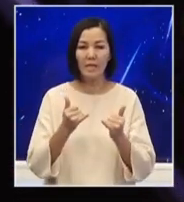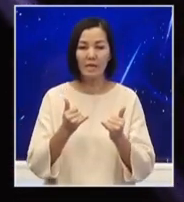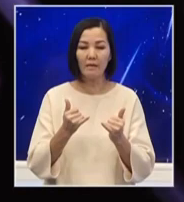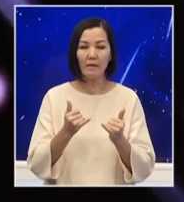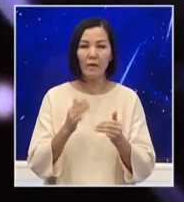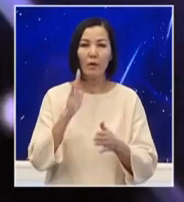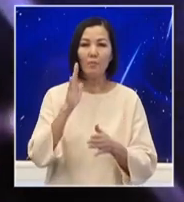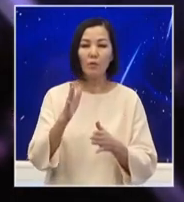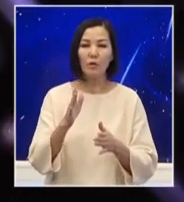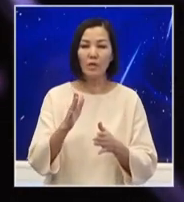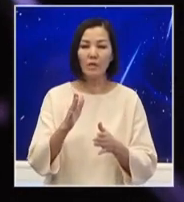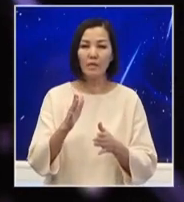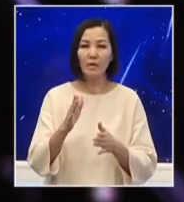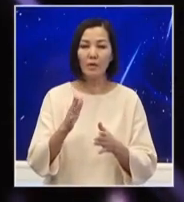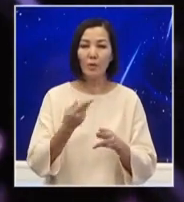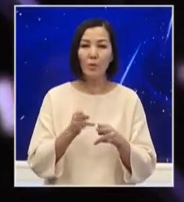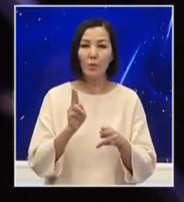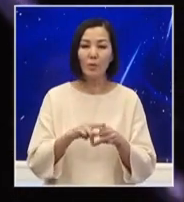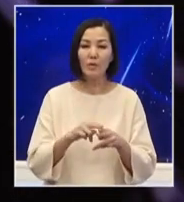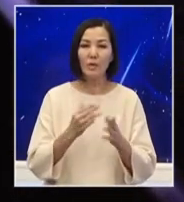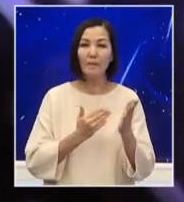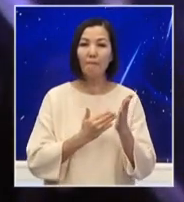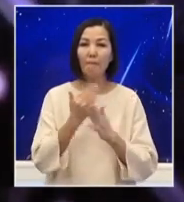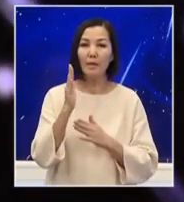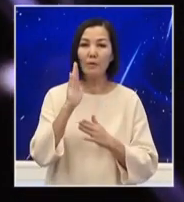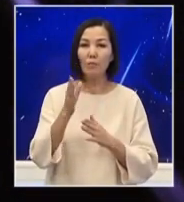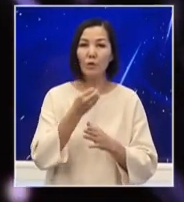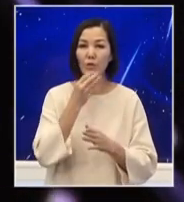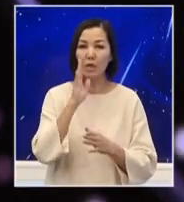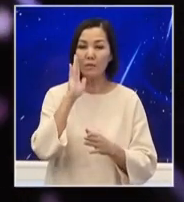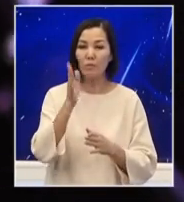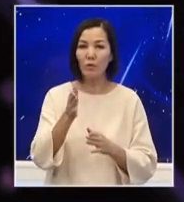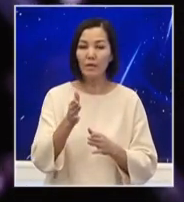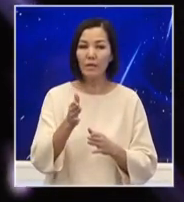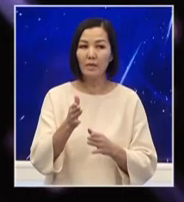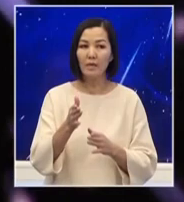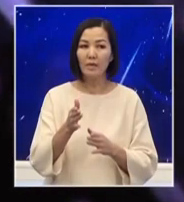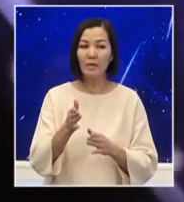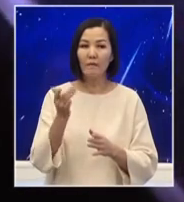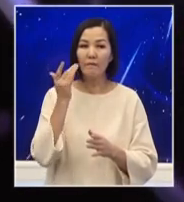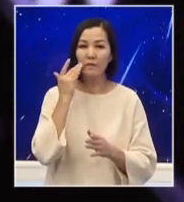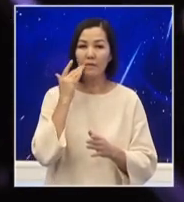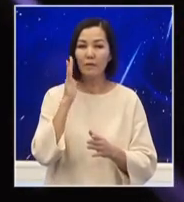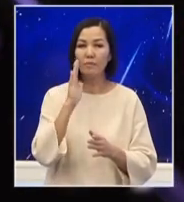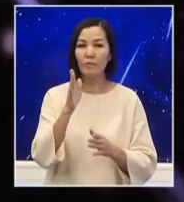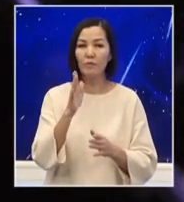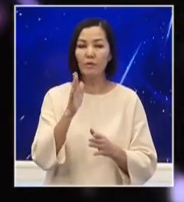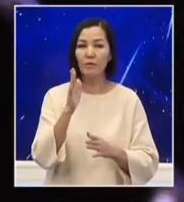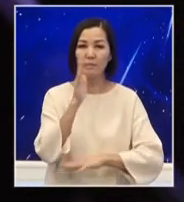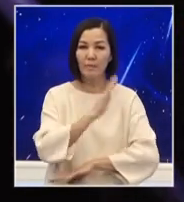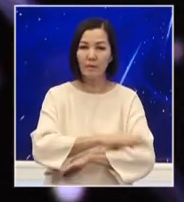да болашақтарыңыз өте биік болады, жақсы болады. Если вы всегда будете